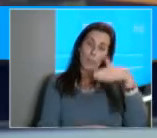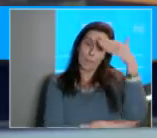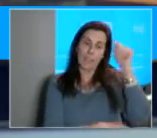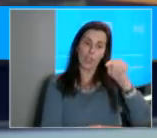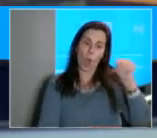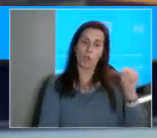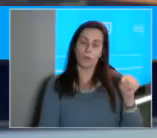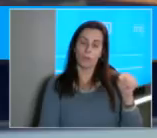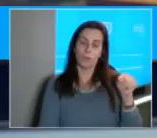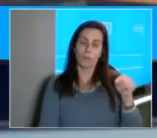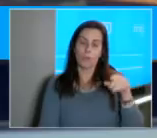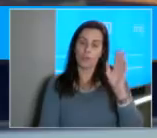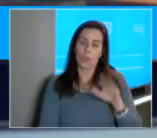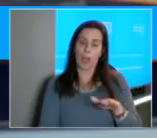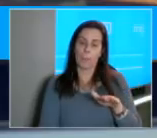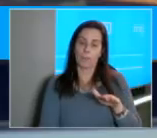מדינות שגם